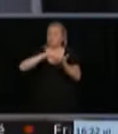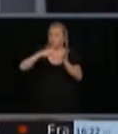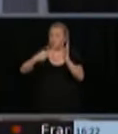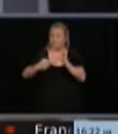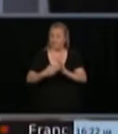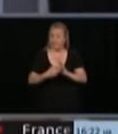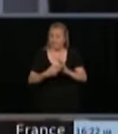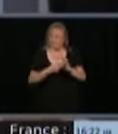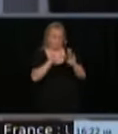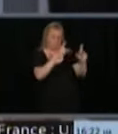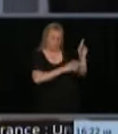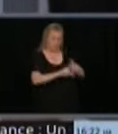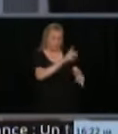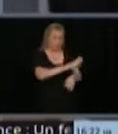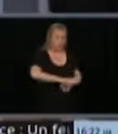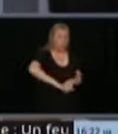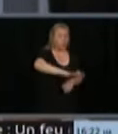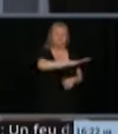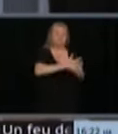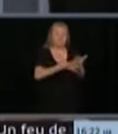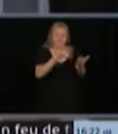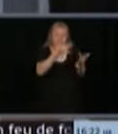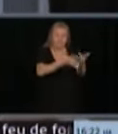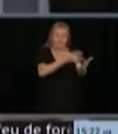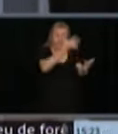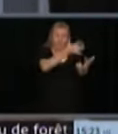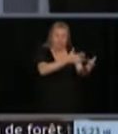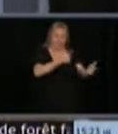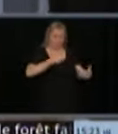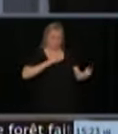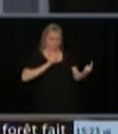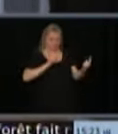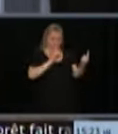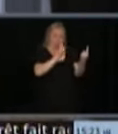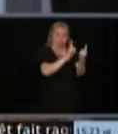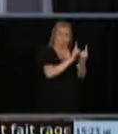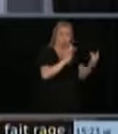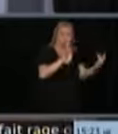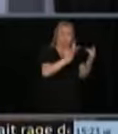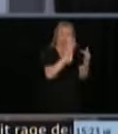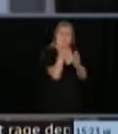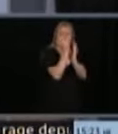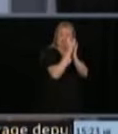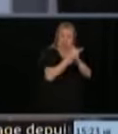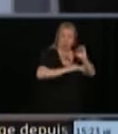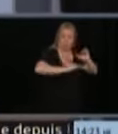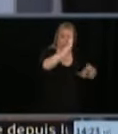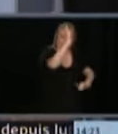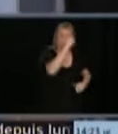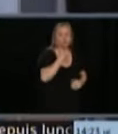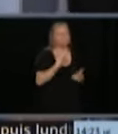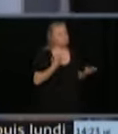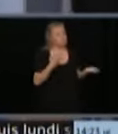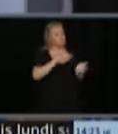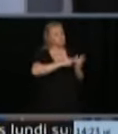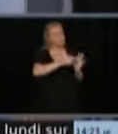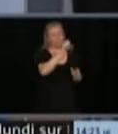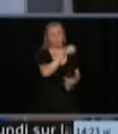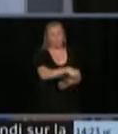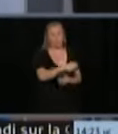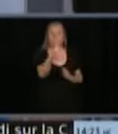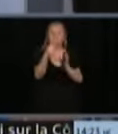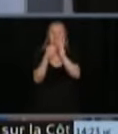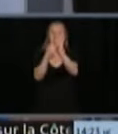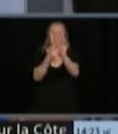minutes et plus. Prenons par exemple les gens qui font de l'hygiène et salubrité, qui viennent désinfecter une chambre à côté d'un autre patient. Ils vont passer souvent plus que